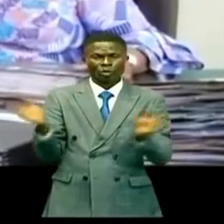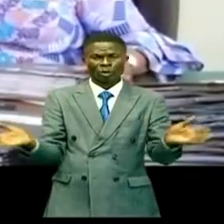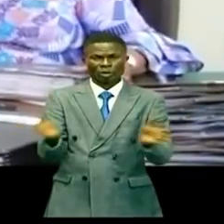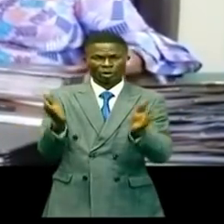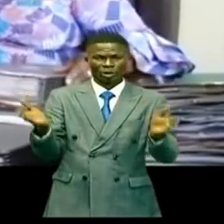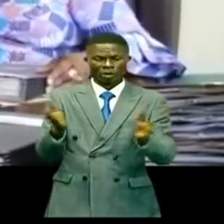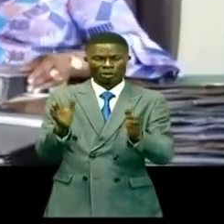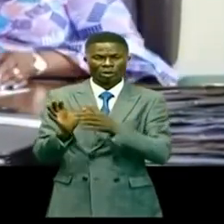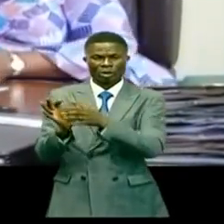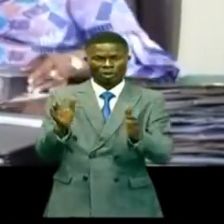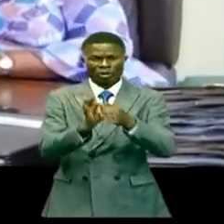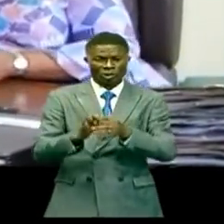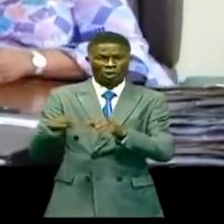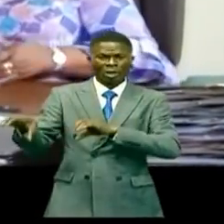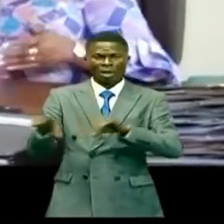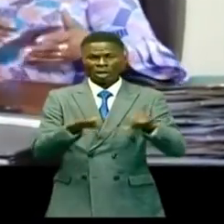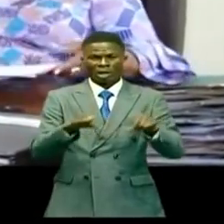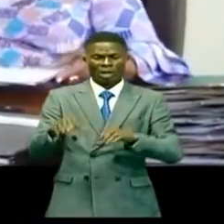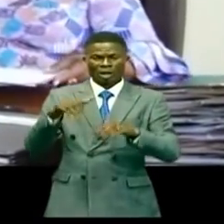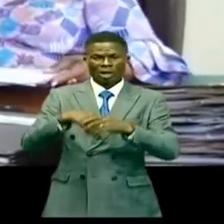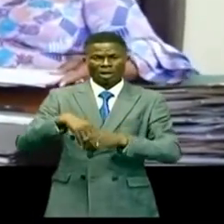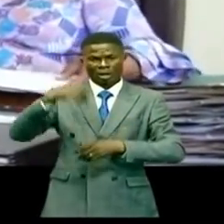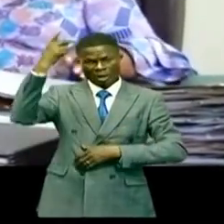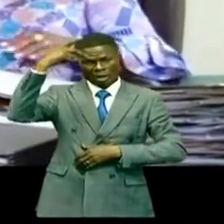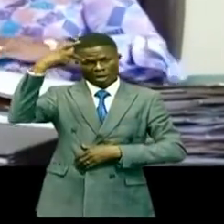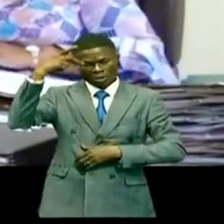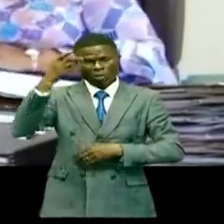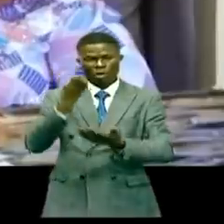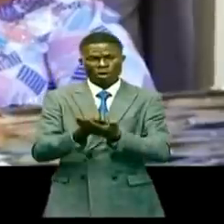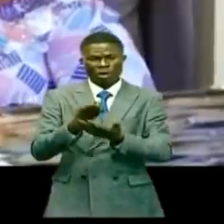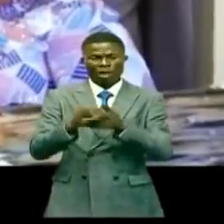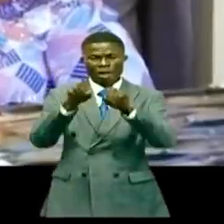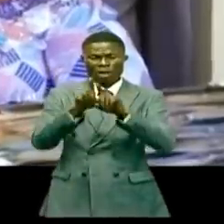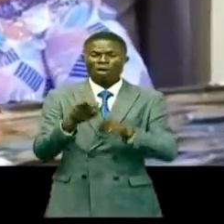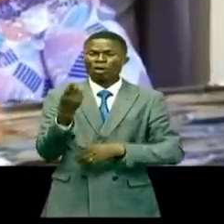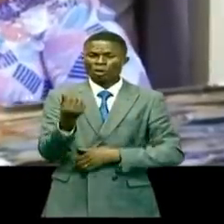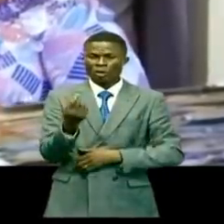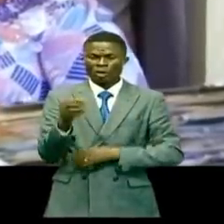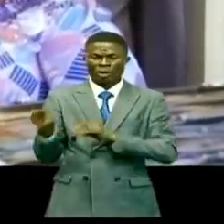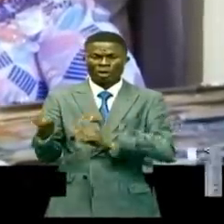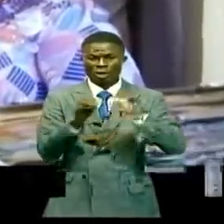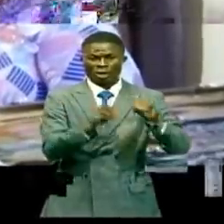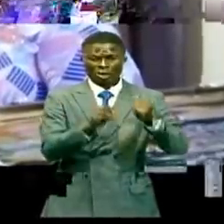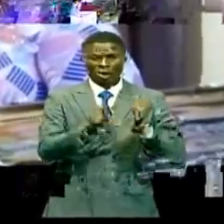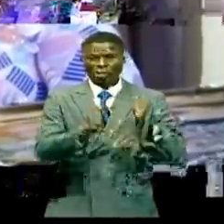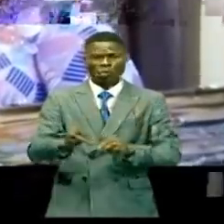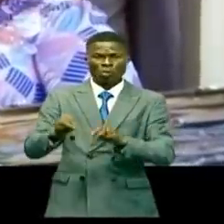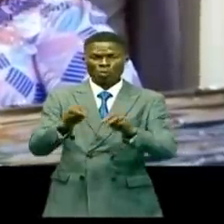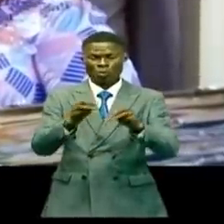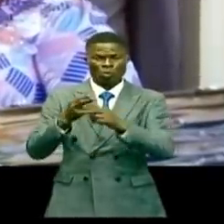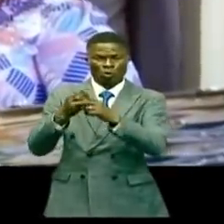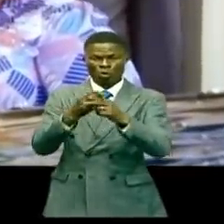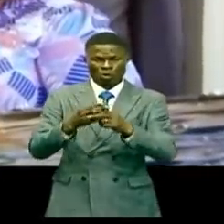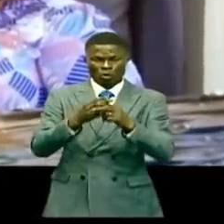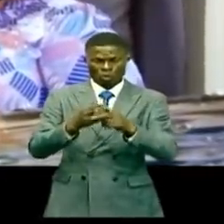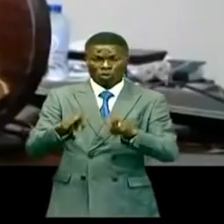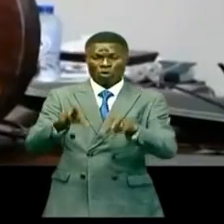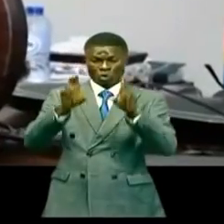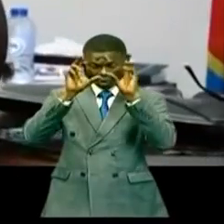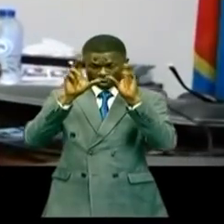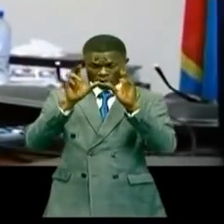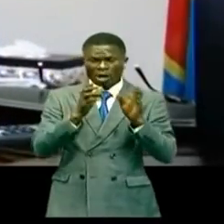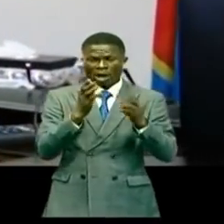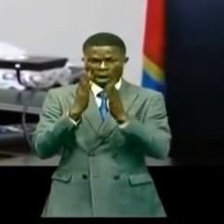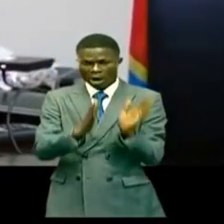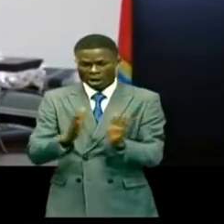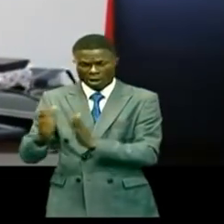de la coordination des actions au niveau des politiques budgétaires et monétaires, la mise en place d'un mécanisme de suivi et de veille pour préparer